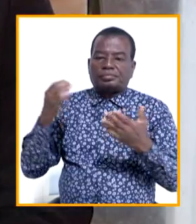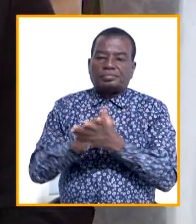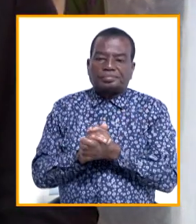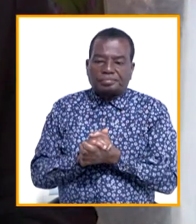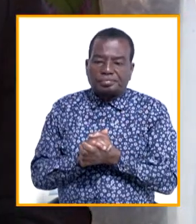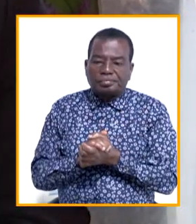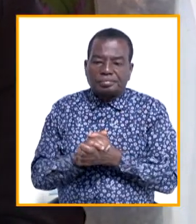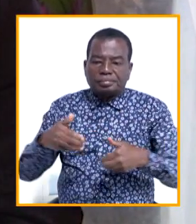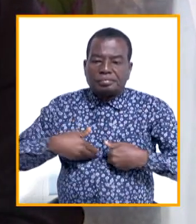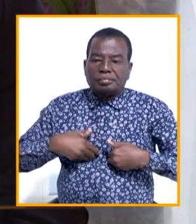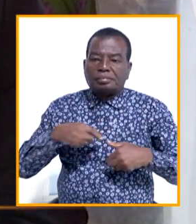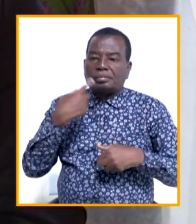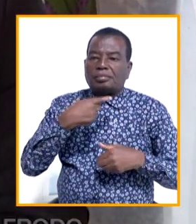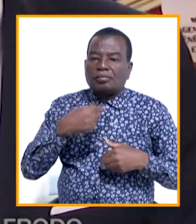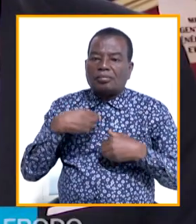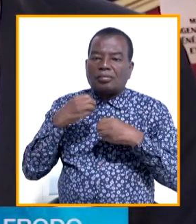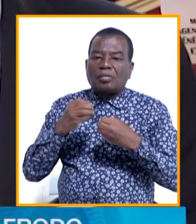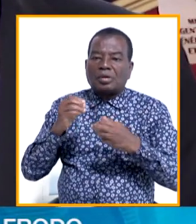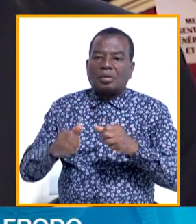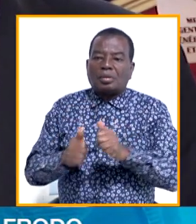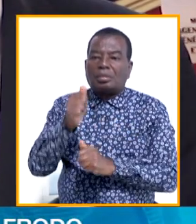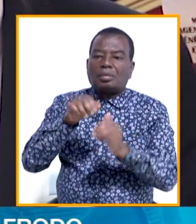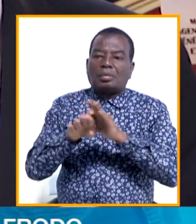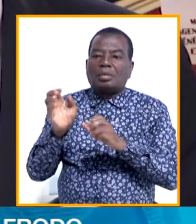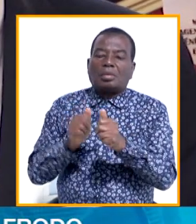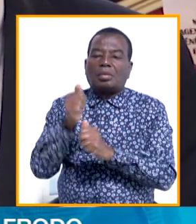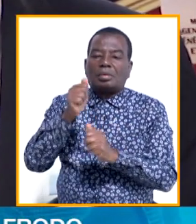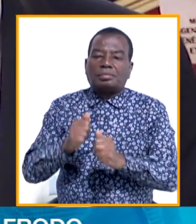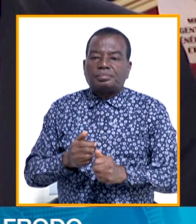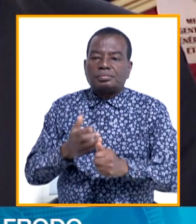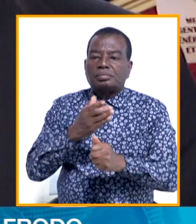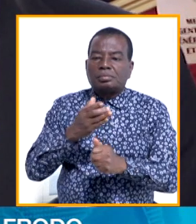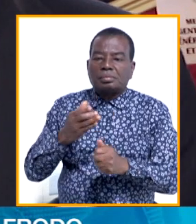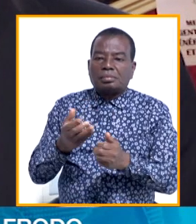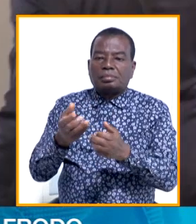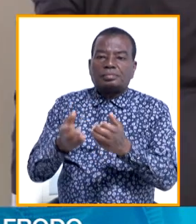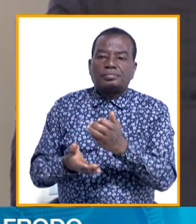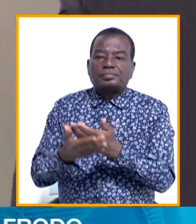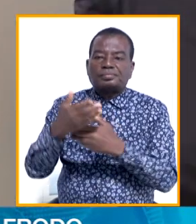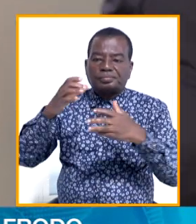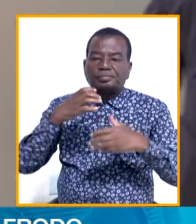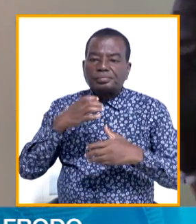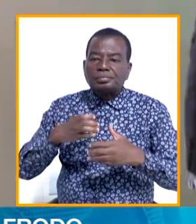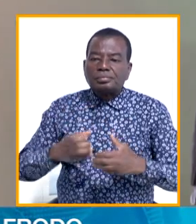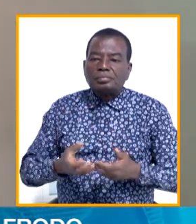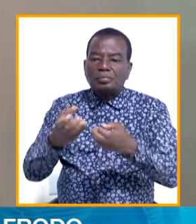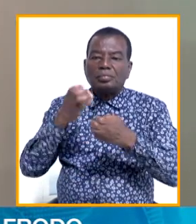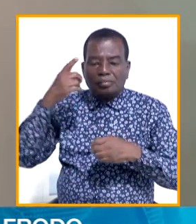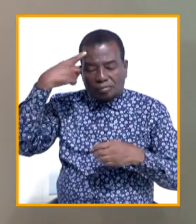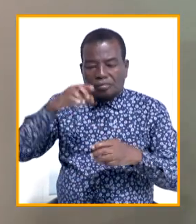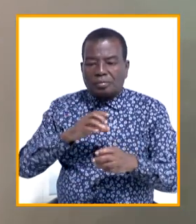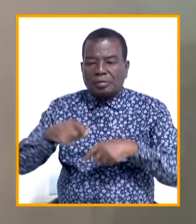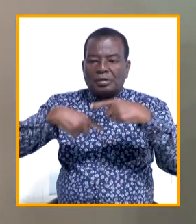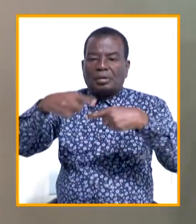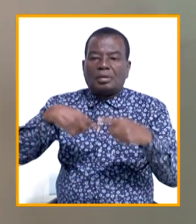entière des jeunes qui osent de plus en plus et qui portés par la volonté d'excellence du gouvernement ivoirien entendent